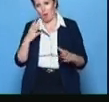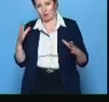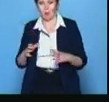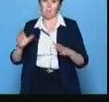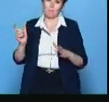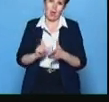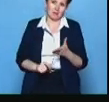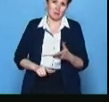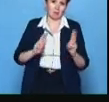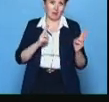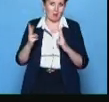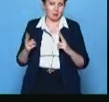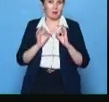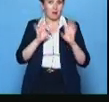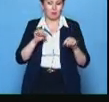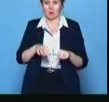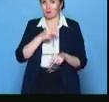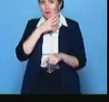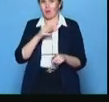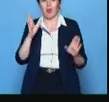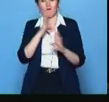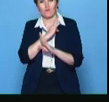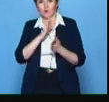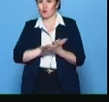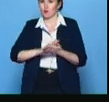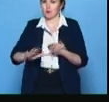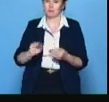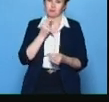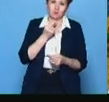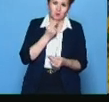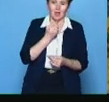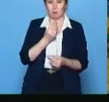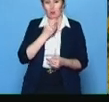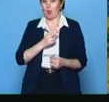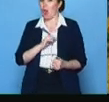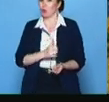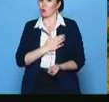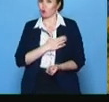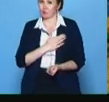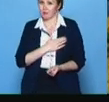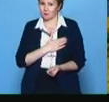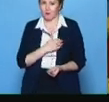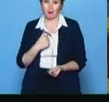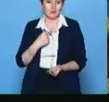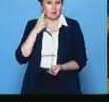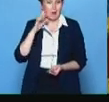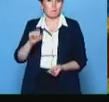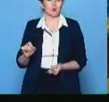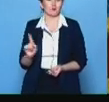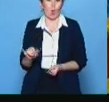им нравится, что здесь и экологически чистые продукты, и пища для души. Я заметил, что Удмуртия